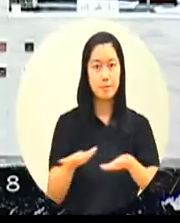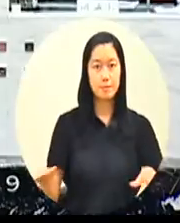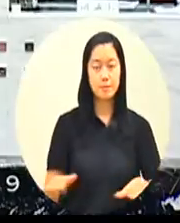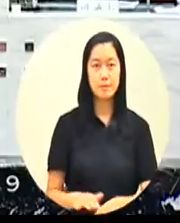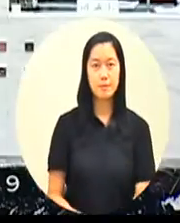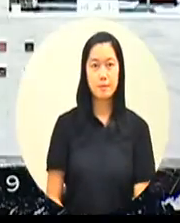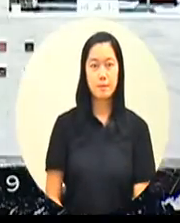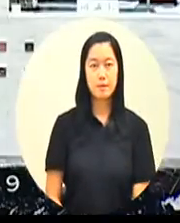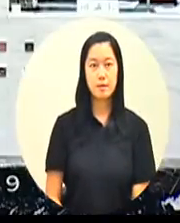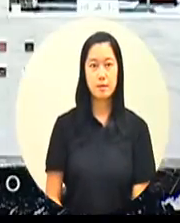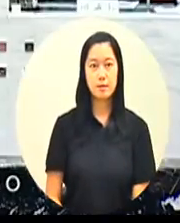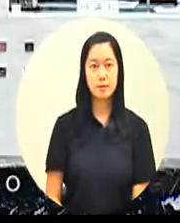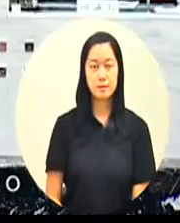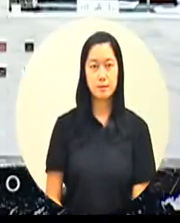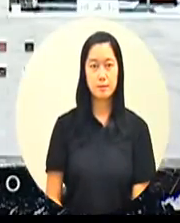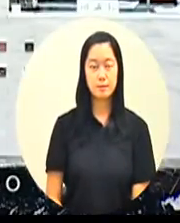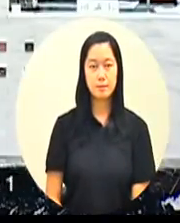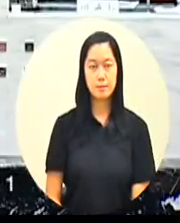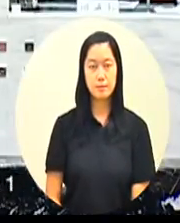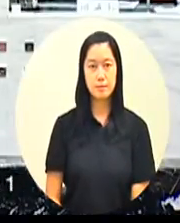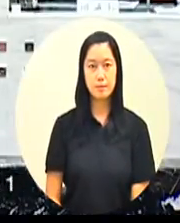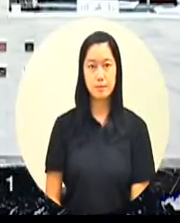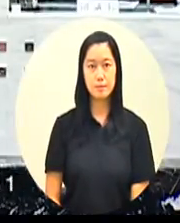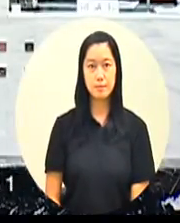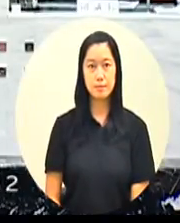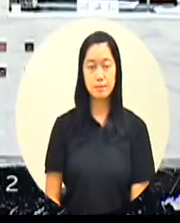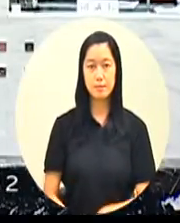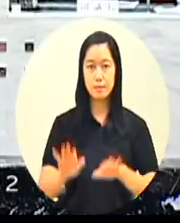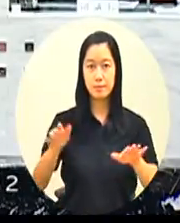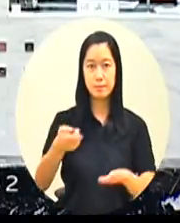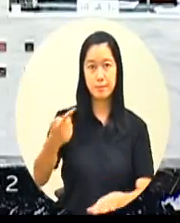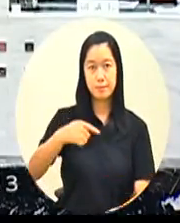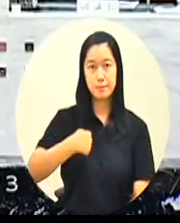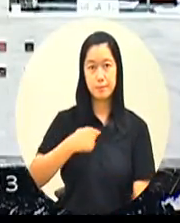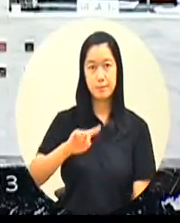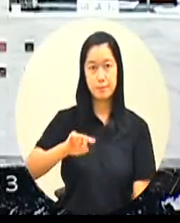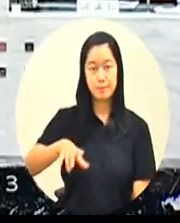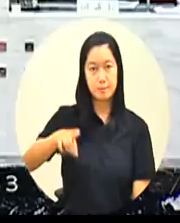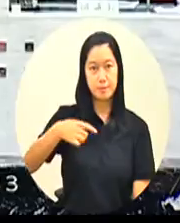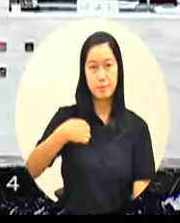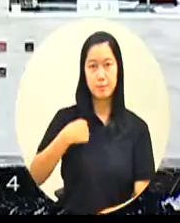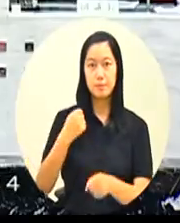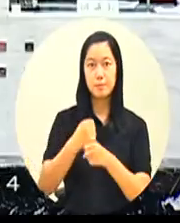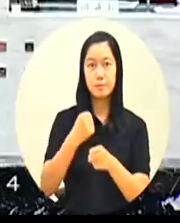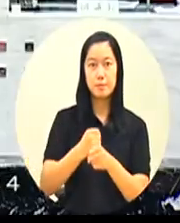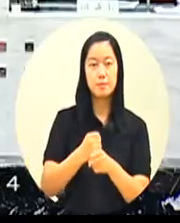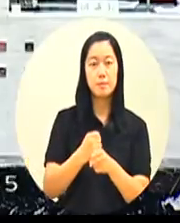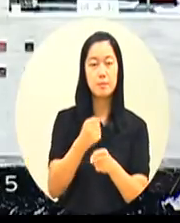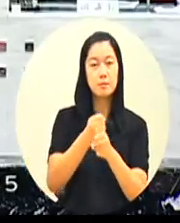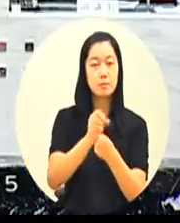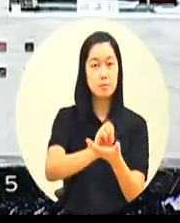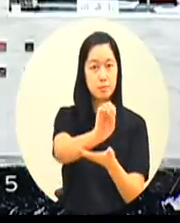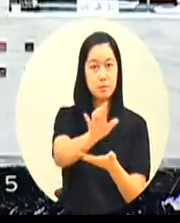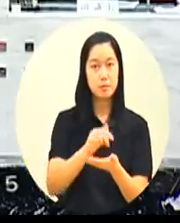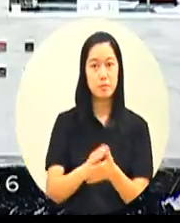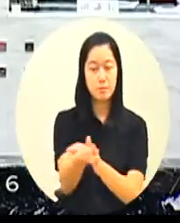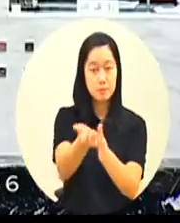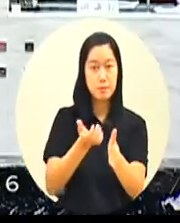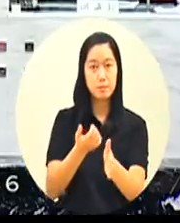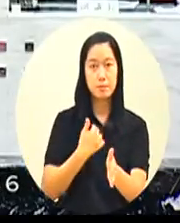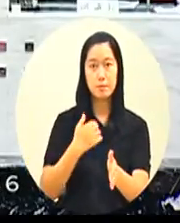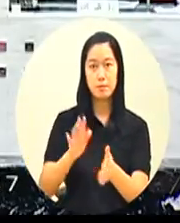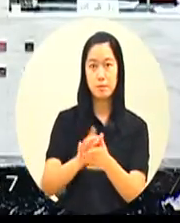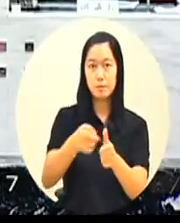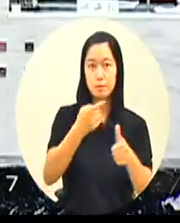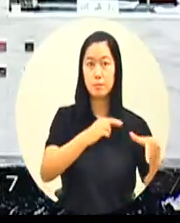那今天先由我们财政局来做业务报告。在报告之前我介绍